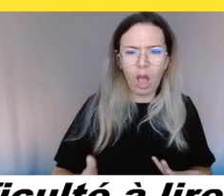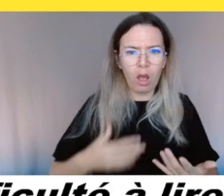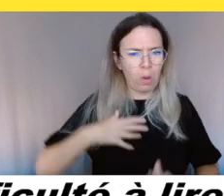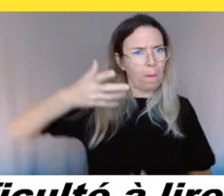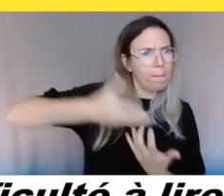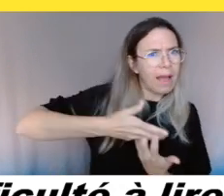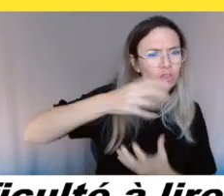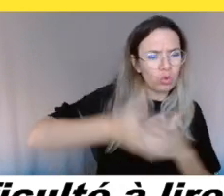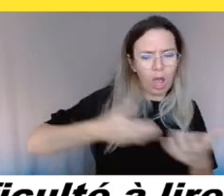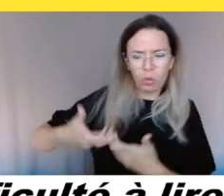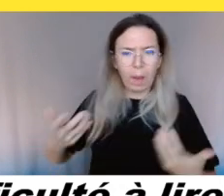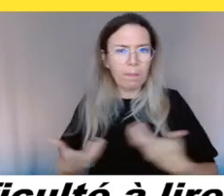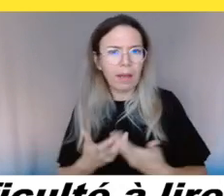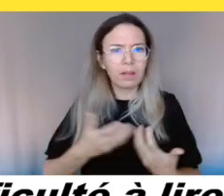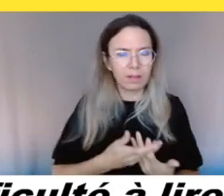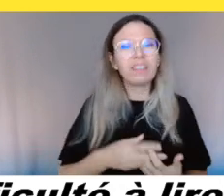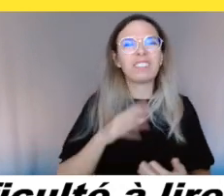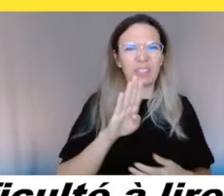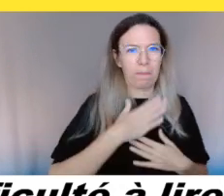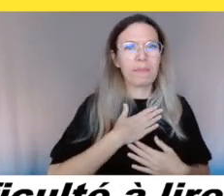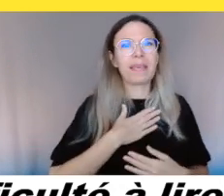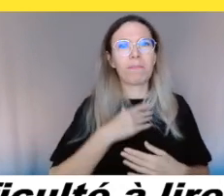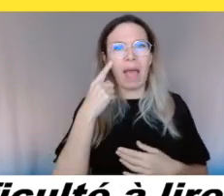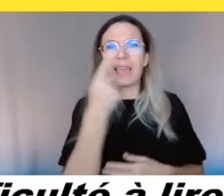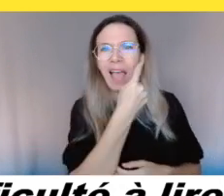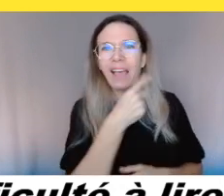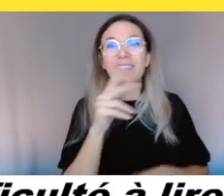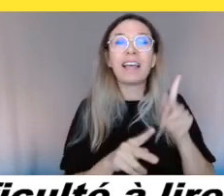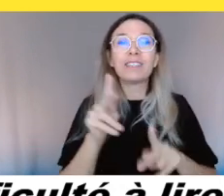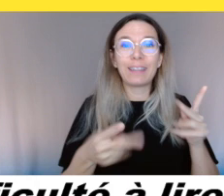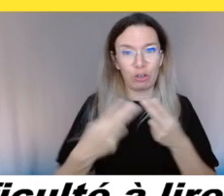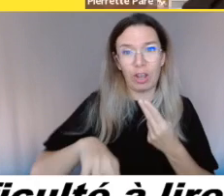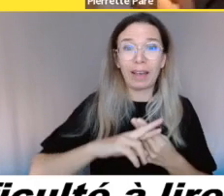mais tu sais, il faut toujours que tu le trouves jusqu'à ce est sur le produit, le code QR, ce n pas évident.